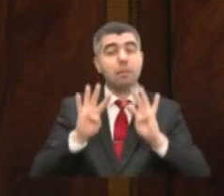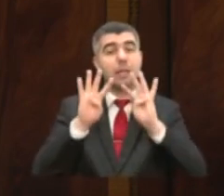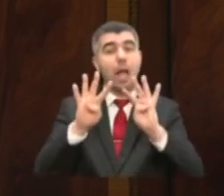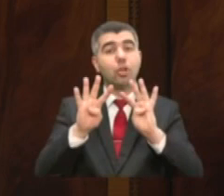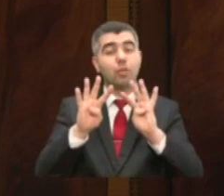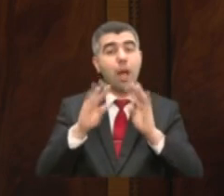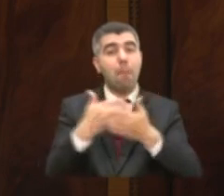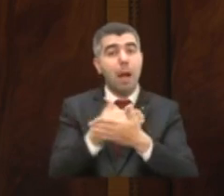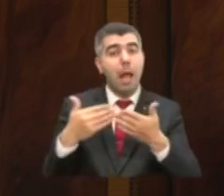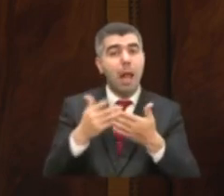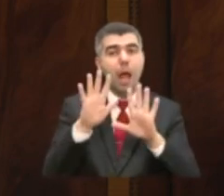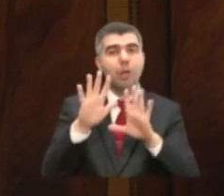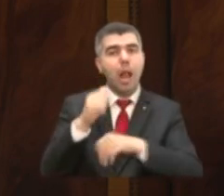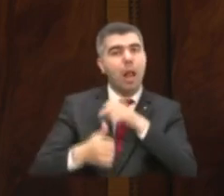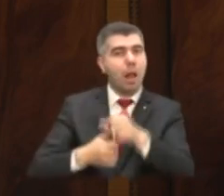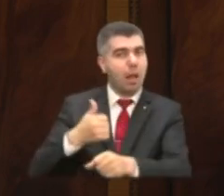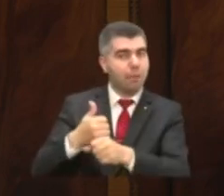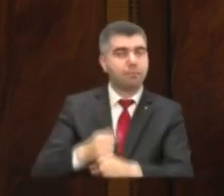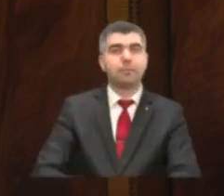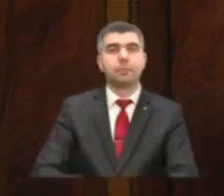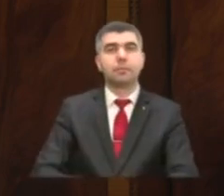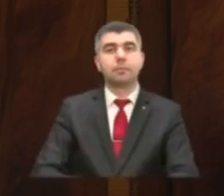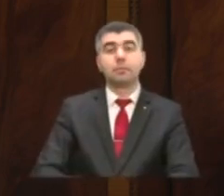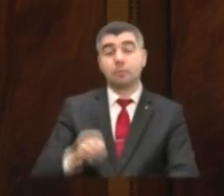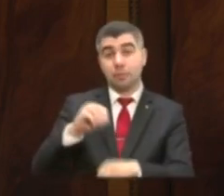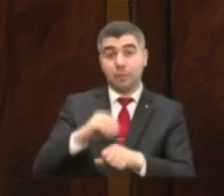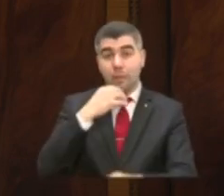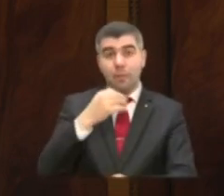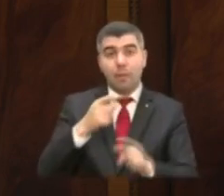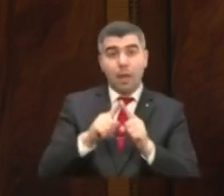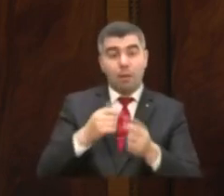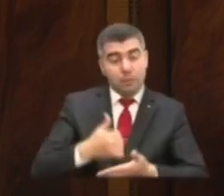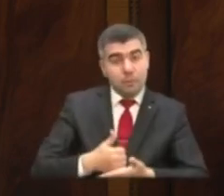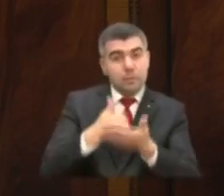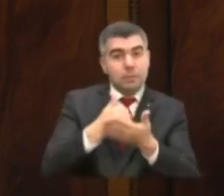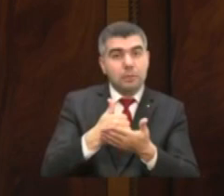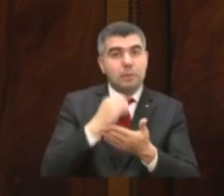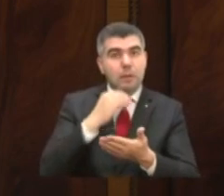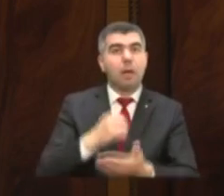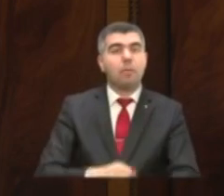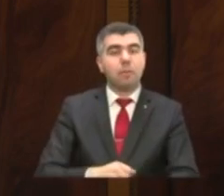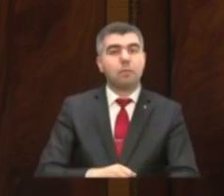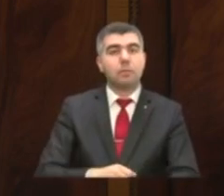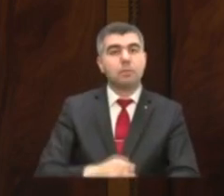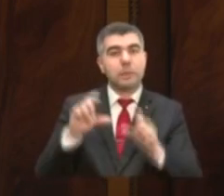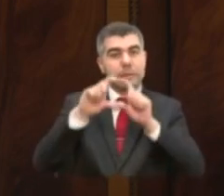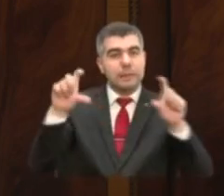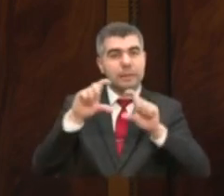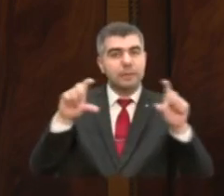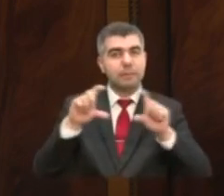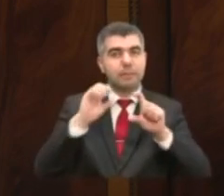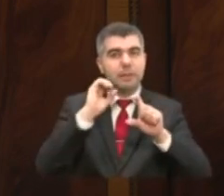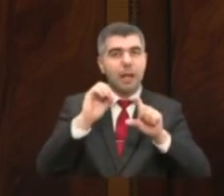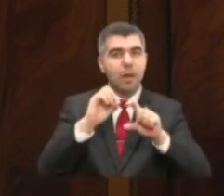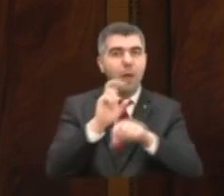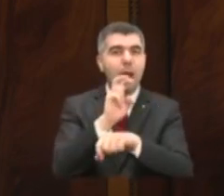مدى 10 سنوات. وتجدر الإشارة إلا أن تمويل هذه المرحلة ديال المبادرة الوطنية للتنمية البشرية